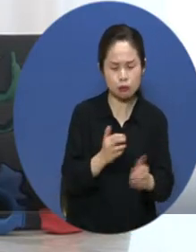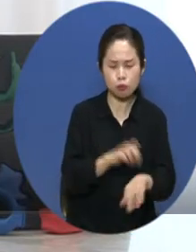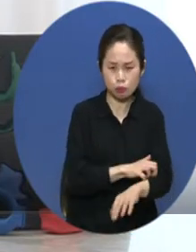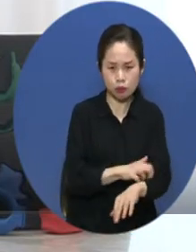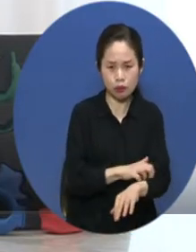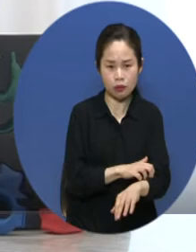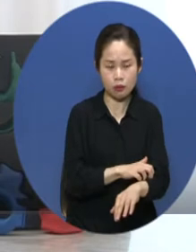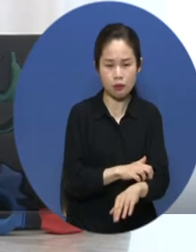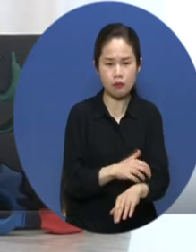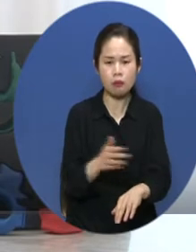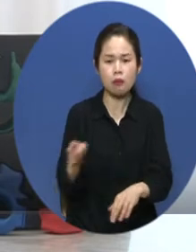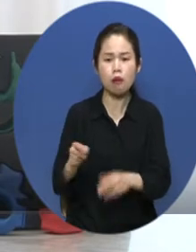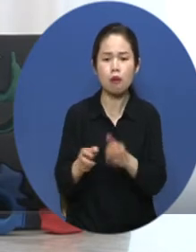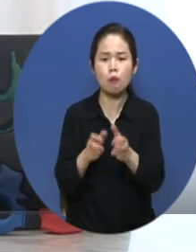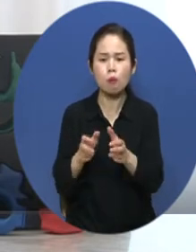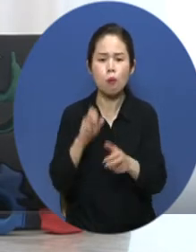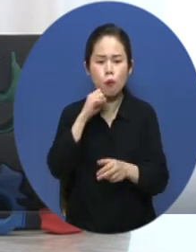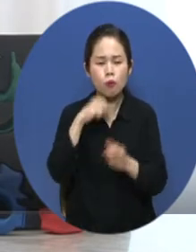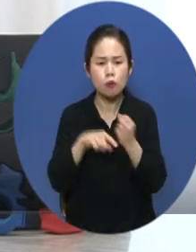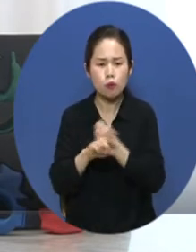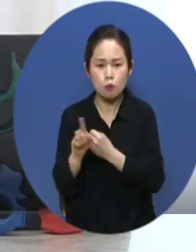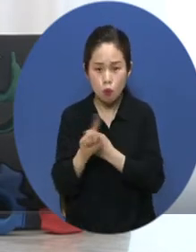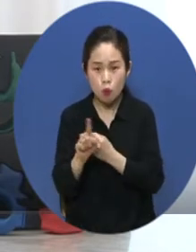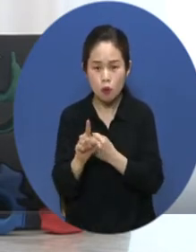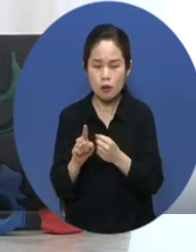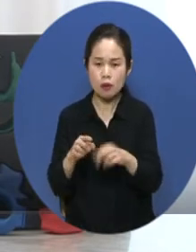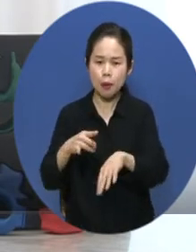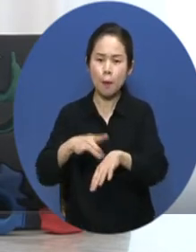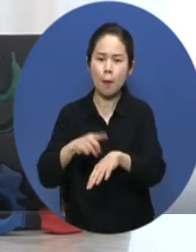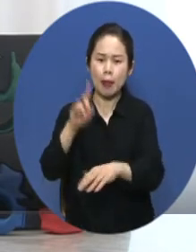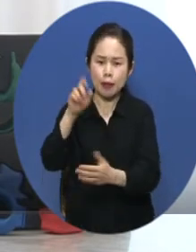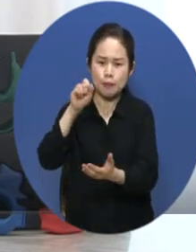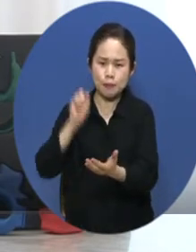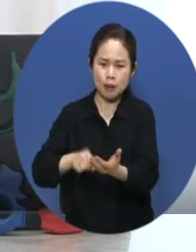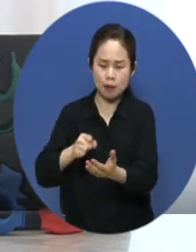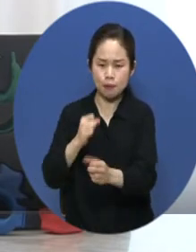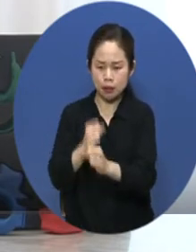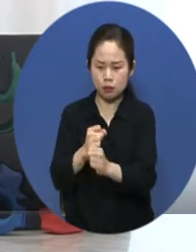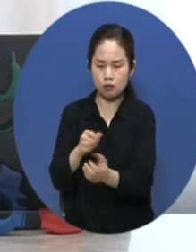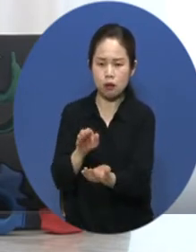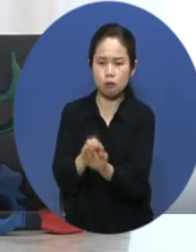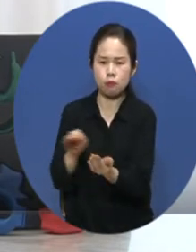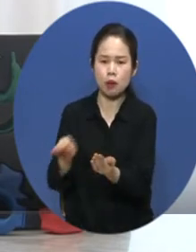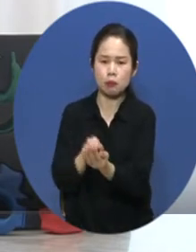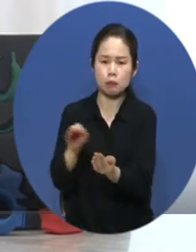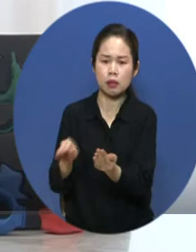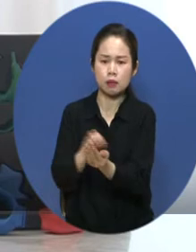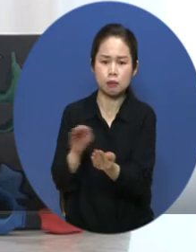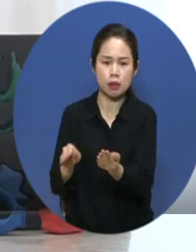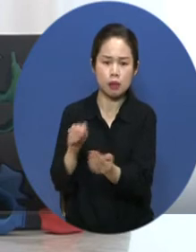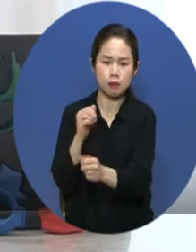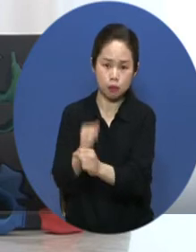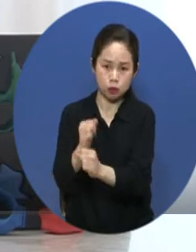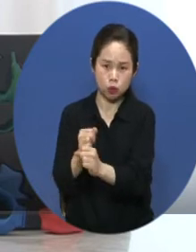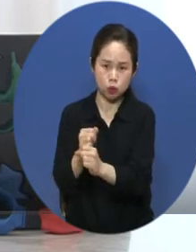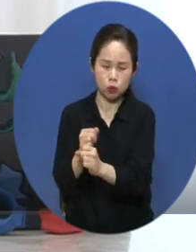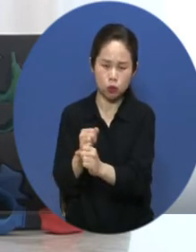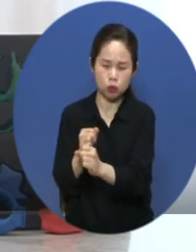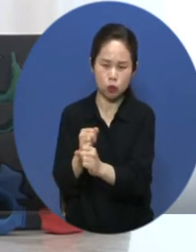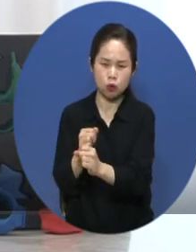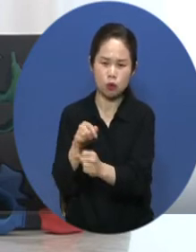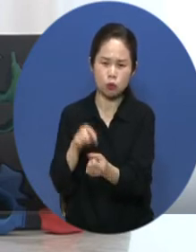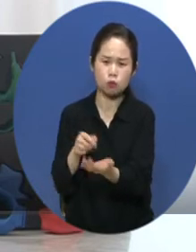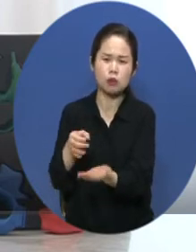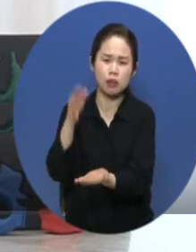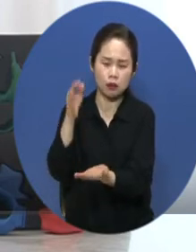때문에 하나하나 개별한테 맞춤형으로 제작하기는 되게 어려움이 따랐거든요. 그래서 근데 그 3D 프린터라는 거는 한 명 한